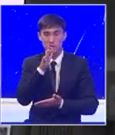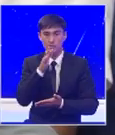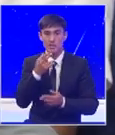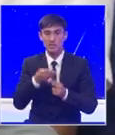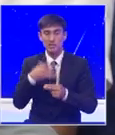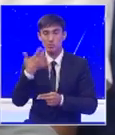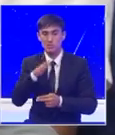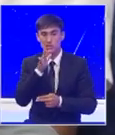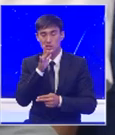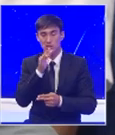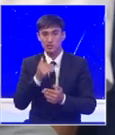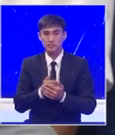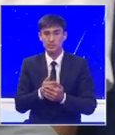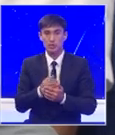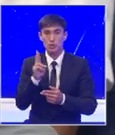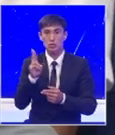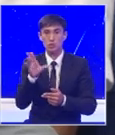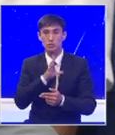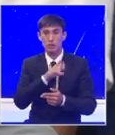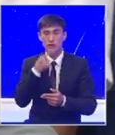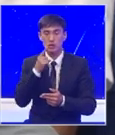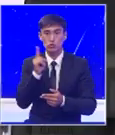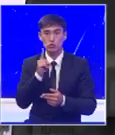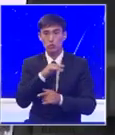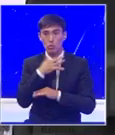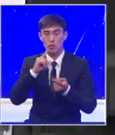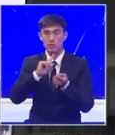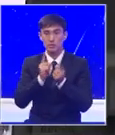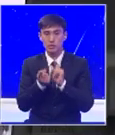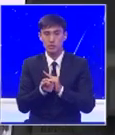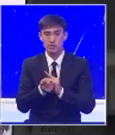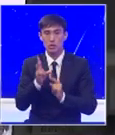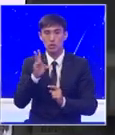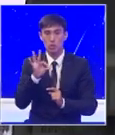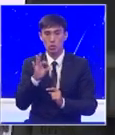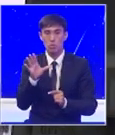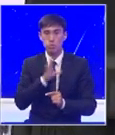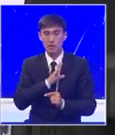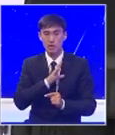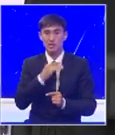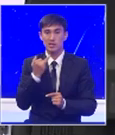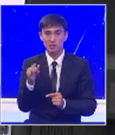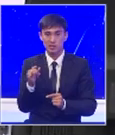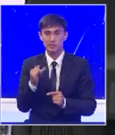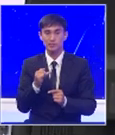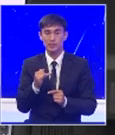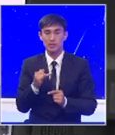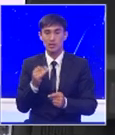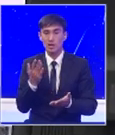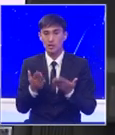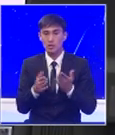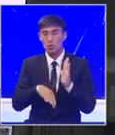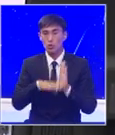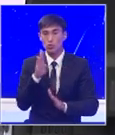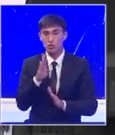эти 50 лет кто-то отметил, что многое изменилось, но в то же время были и какие-то